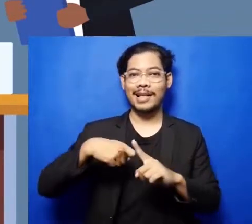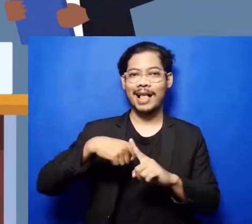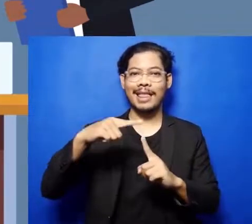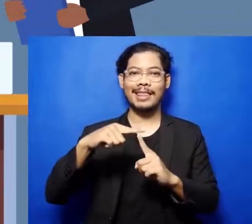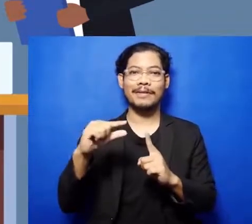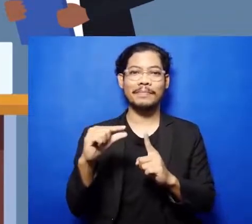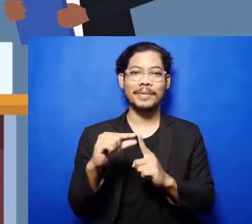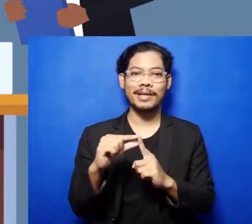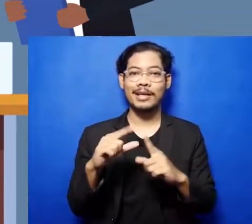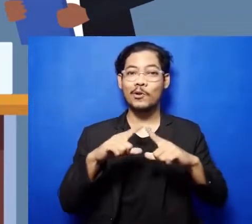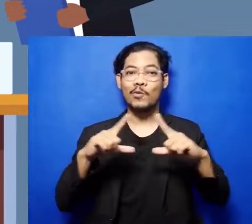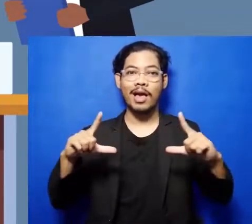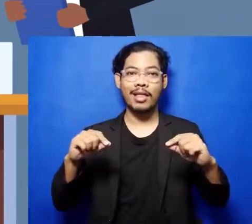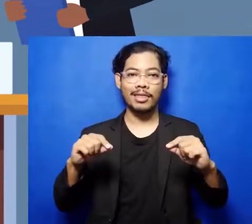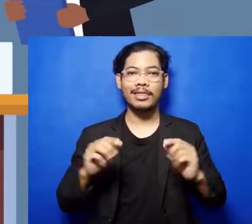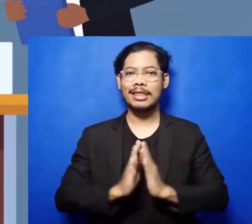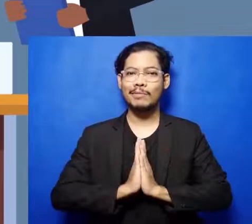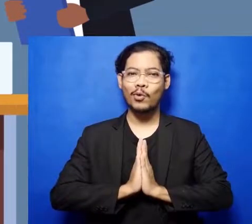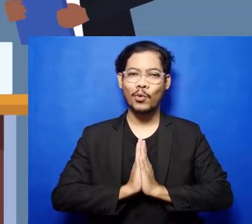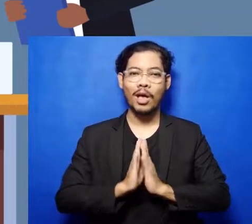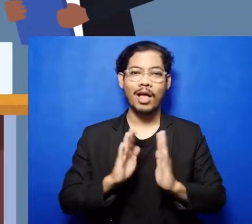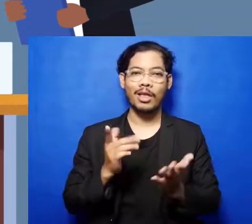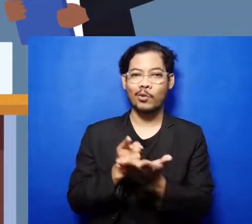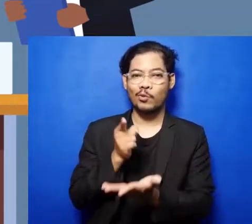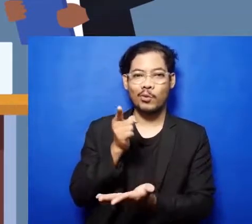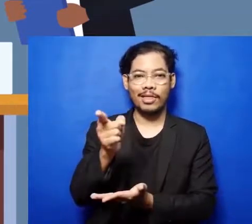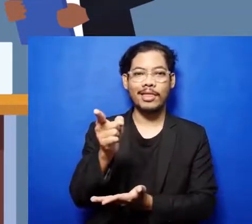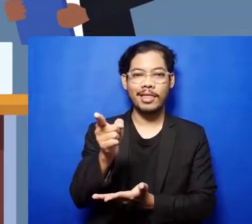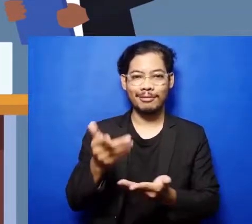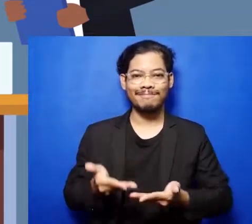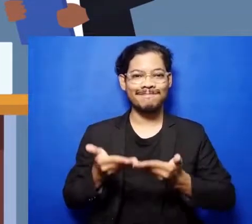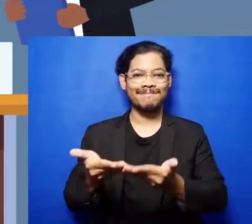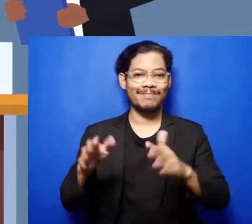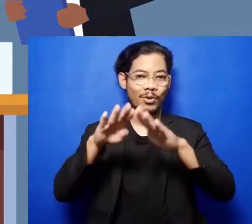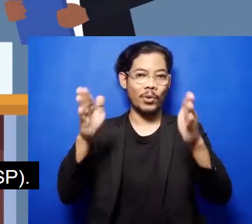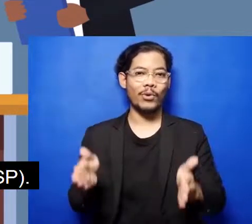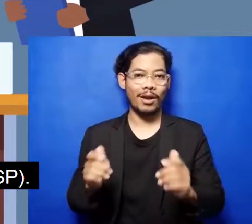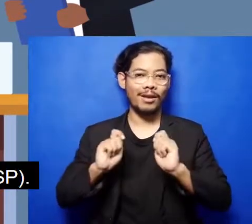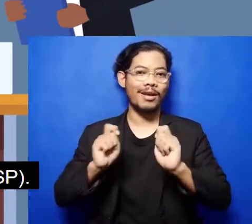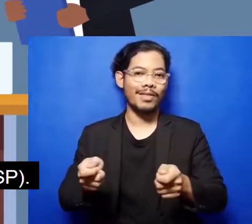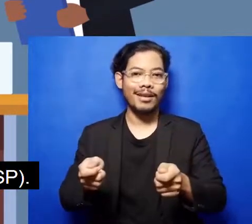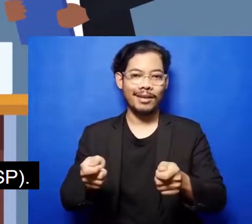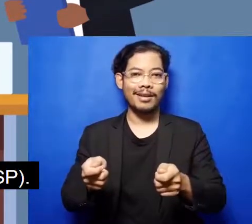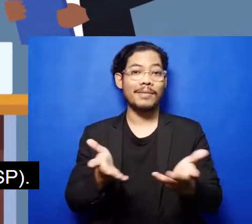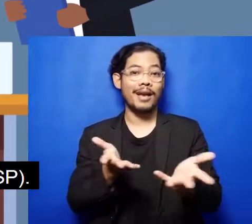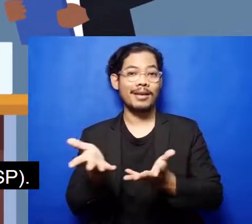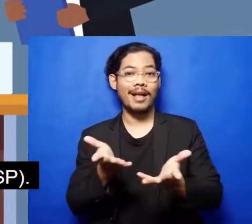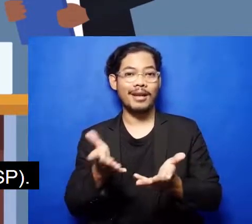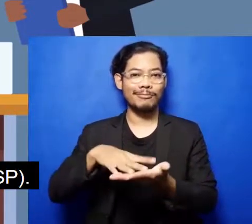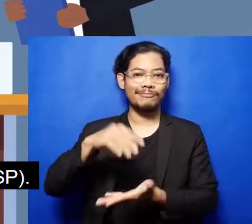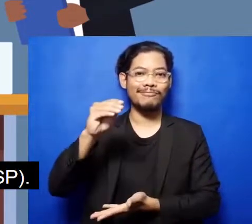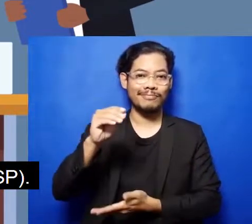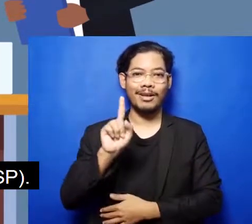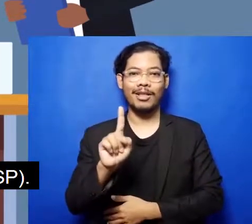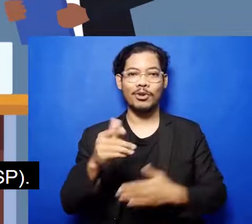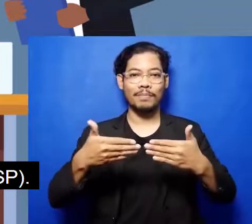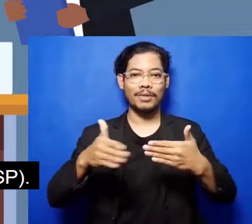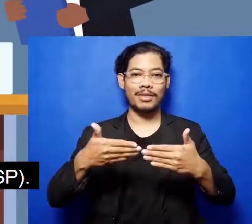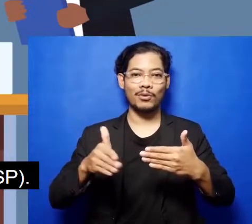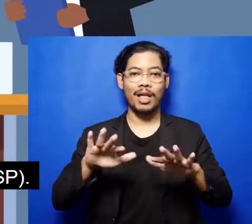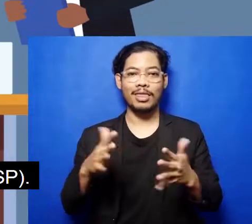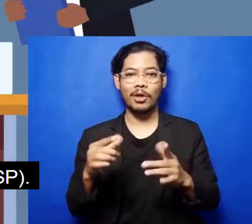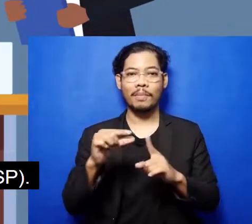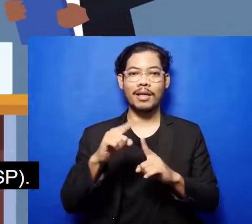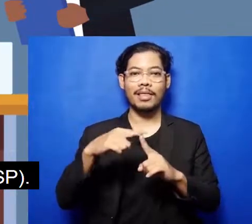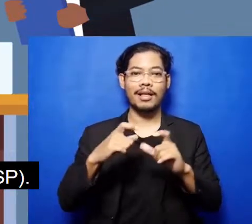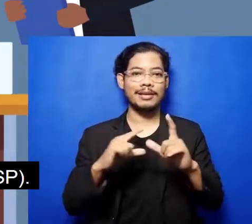abekta KTP, kalaben surat permohonan otabe kugeten seesraki dek ke loket pendaftaran sebede neng e pelayanan